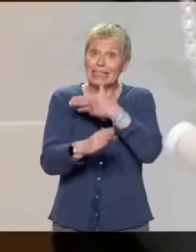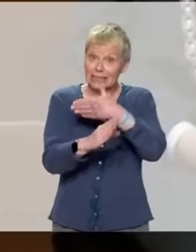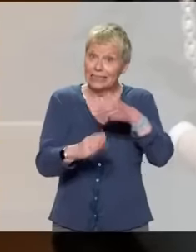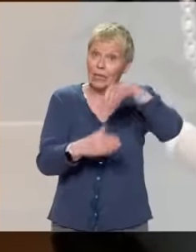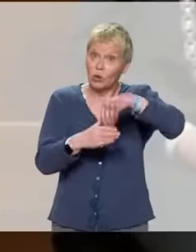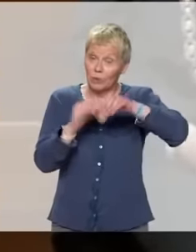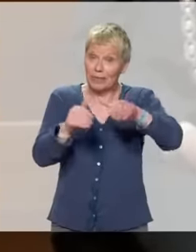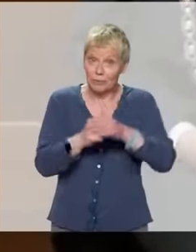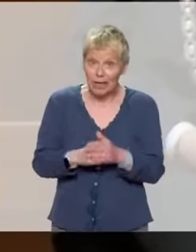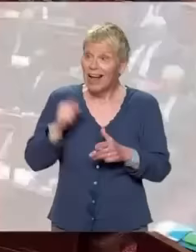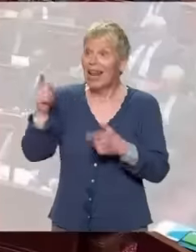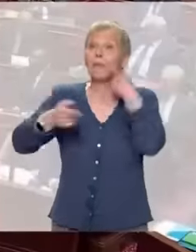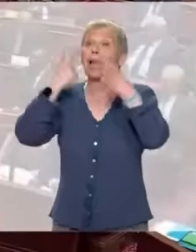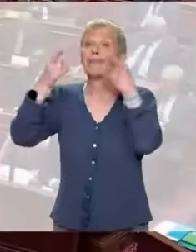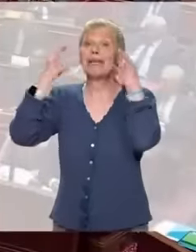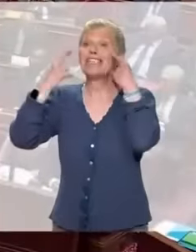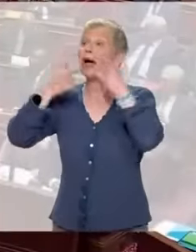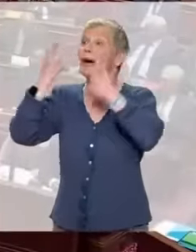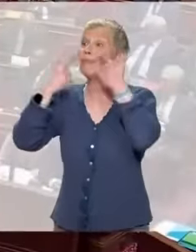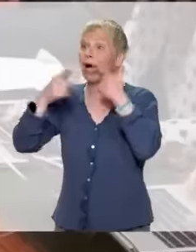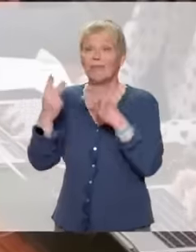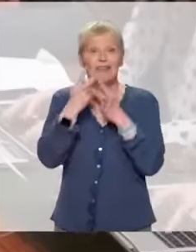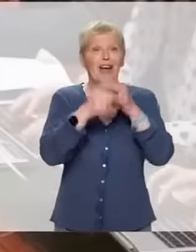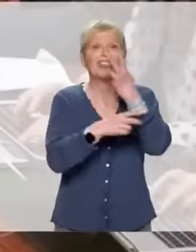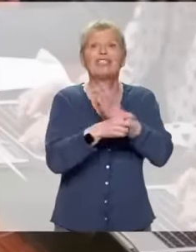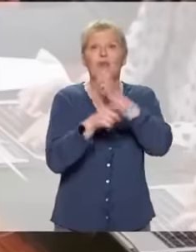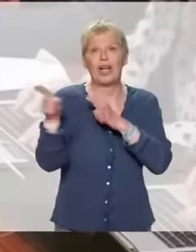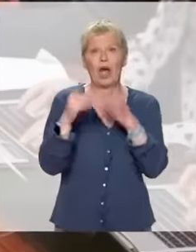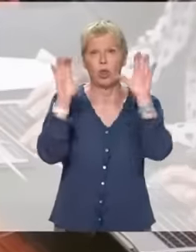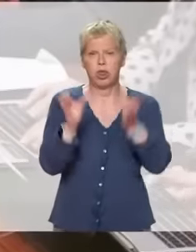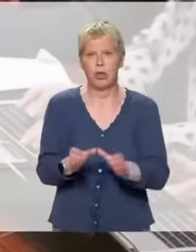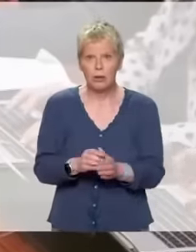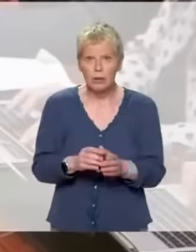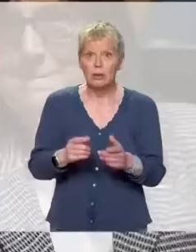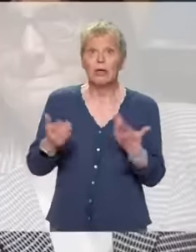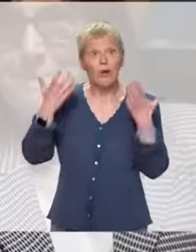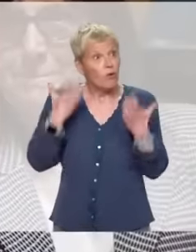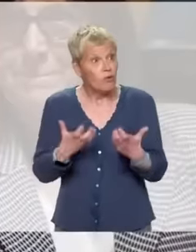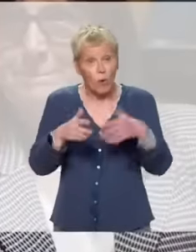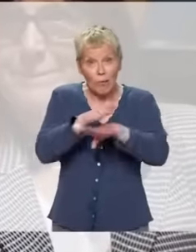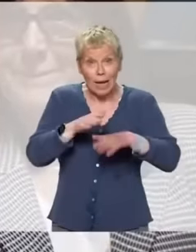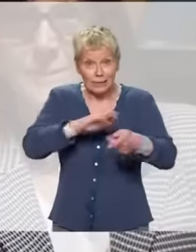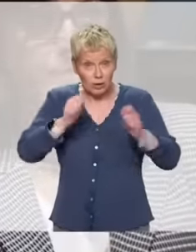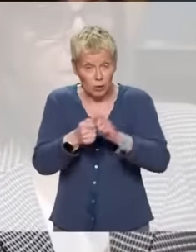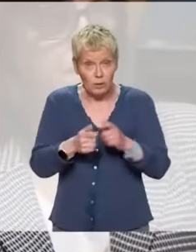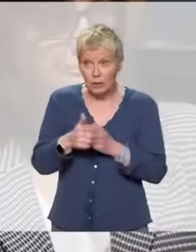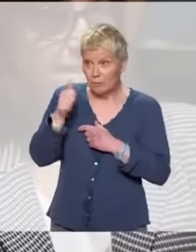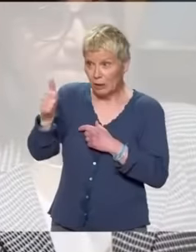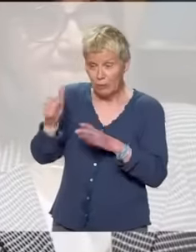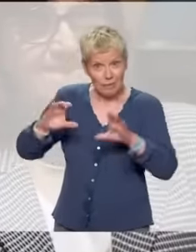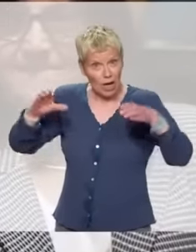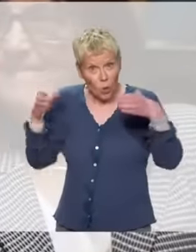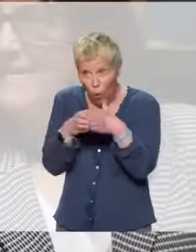courage que dans les médias, ils n'en ont pas devant les Français. Ils nous disent qu'il faut faire des réformes de structure, mais ils sont incapables de mettre leur groupe